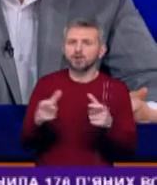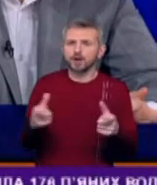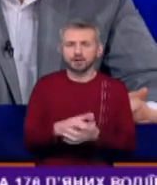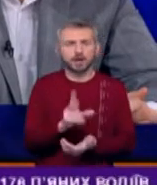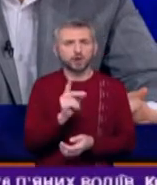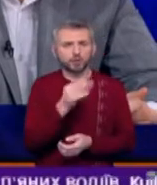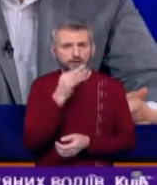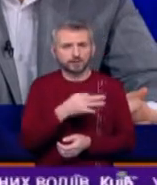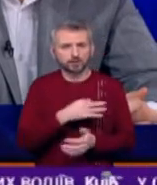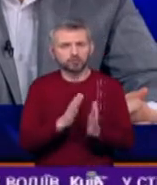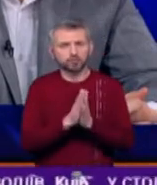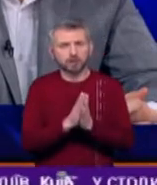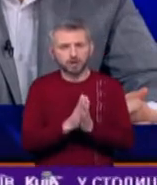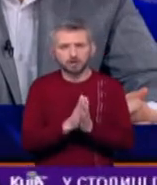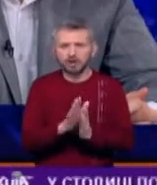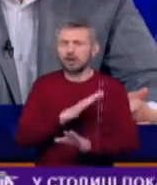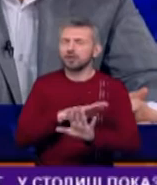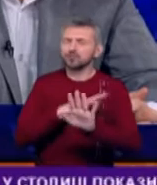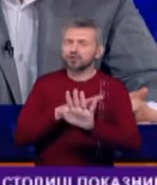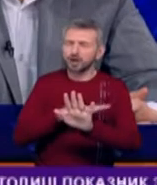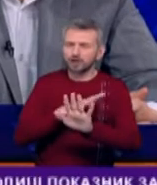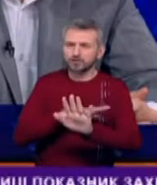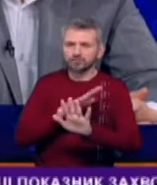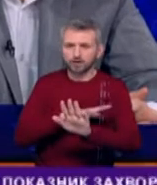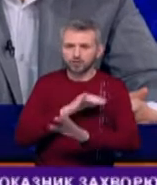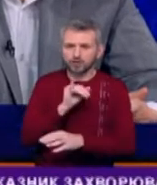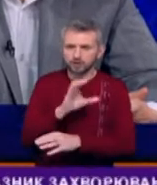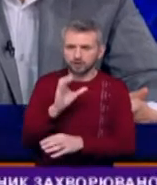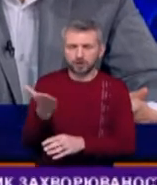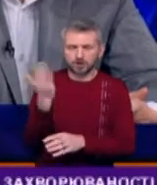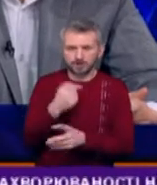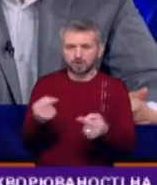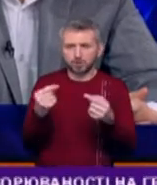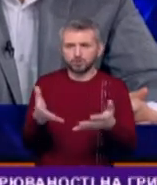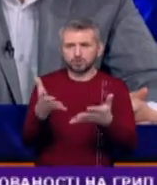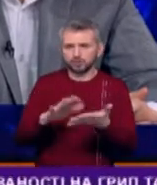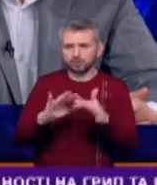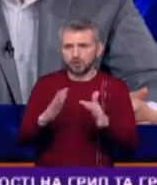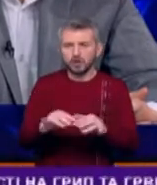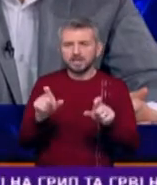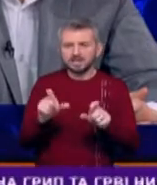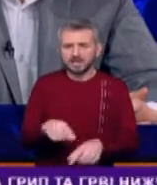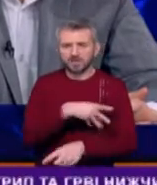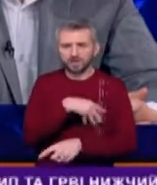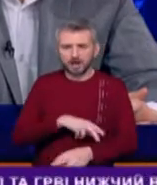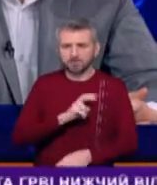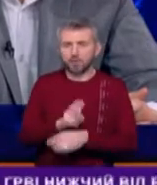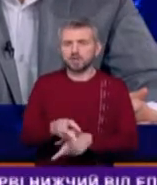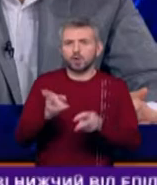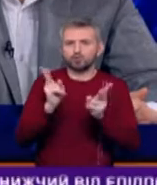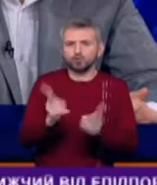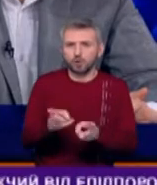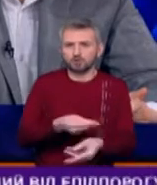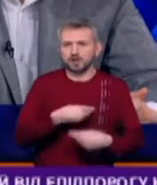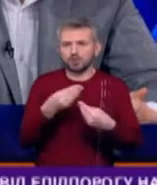ласка. Ні, чекайте. Пане Ігоре Степановичу, давайте конкретизуємо історію. Сидять ветерани, приходить хтось,